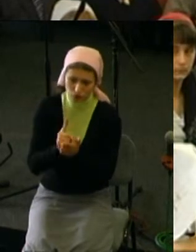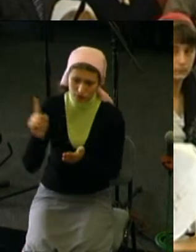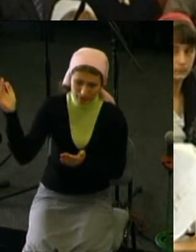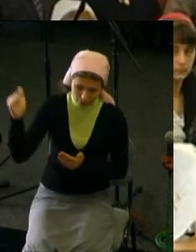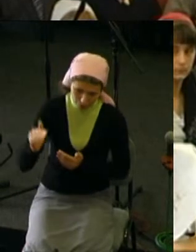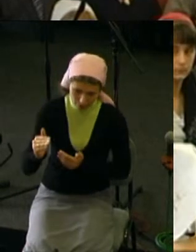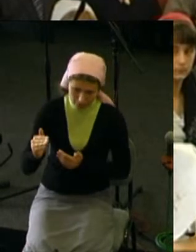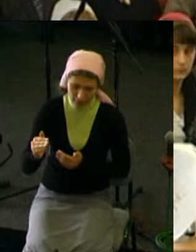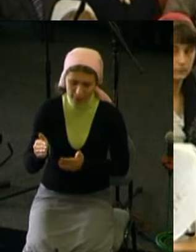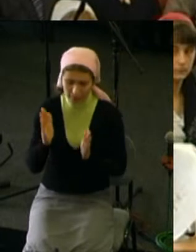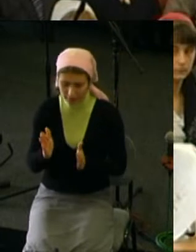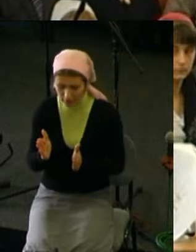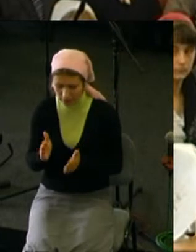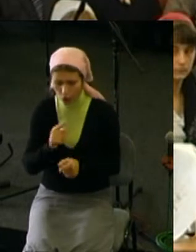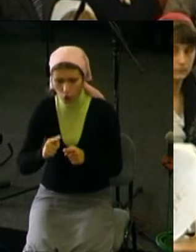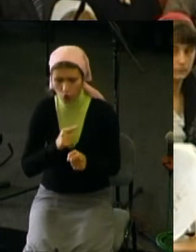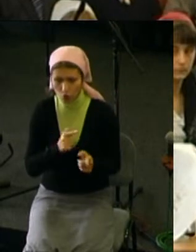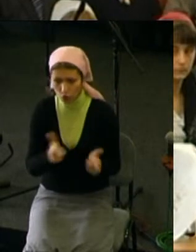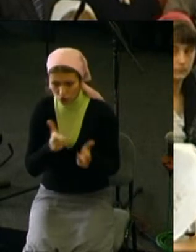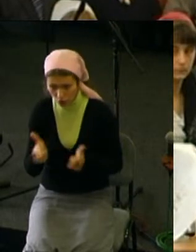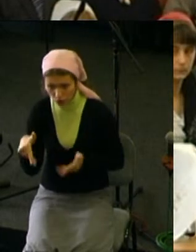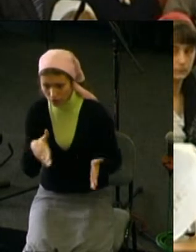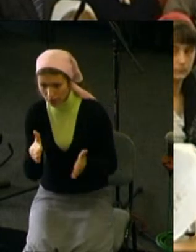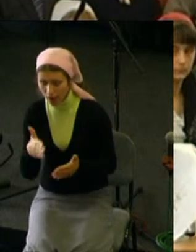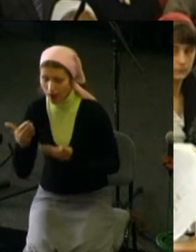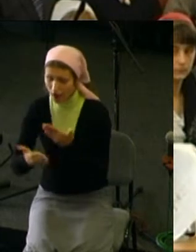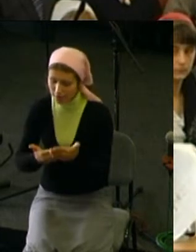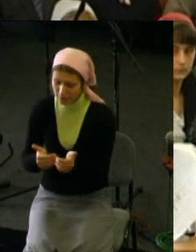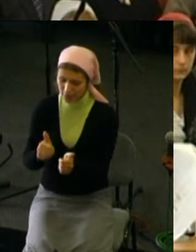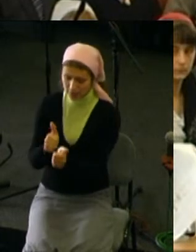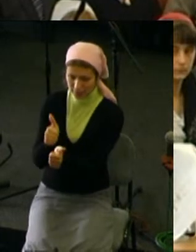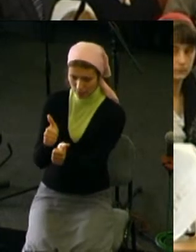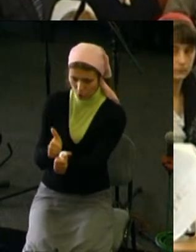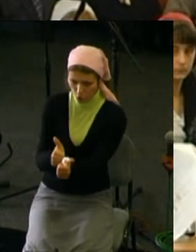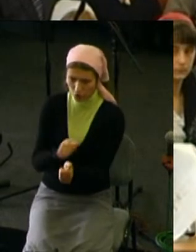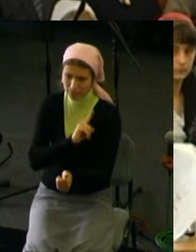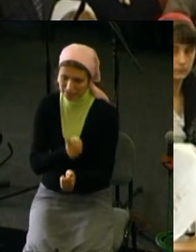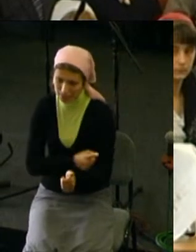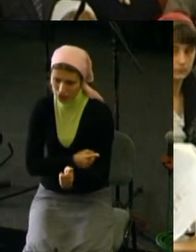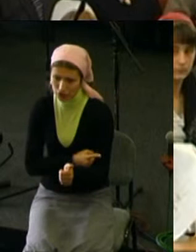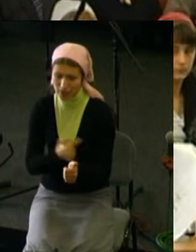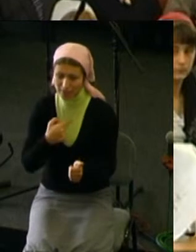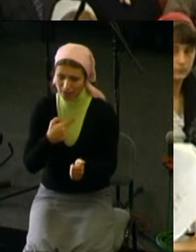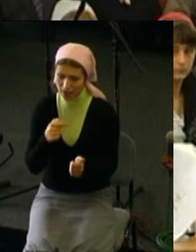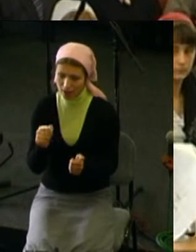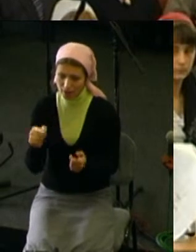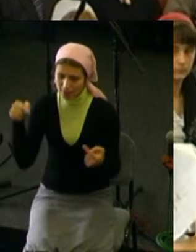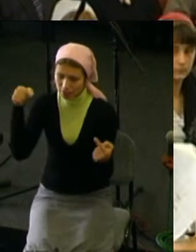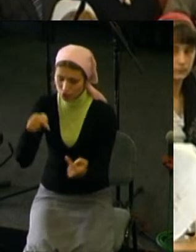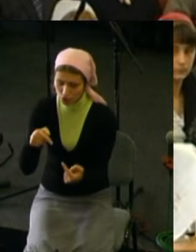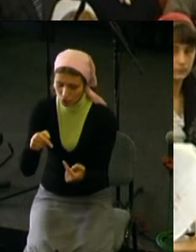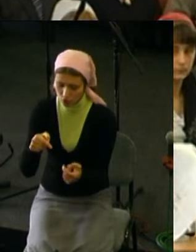рівняють дорогу а йде за мною сильніший за мене Я недостойний розділяти розв'язати ремінь